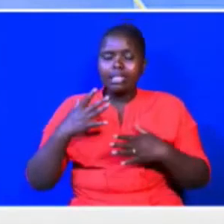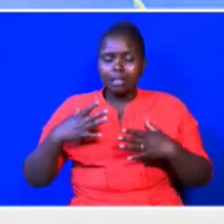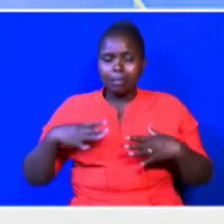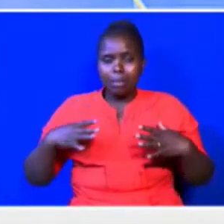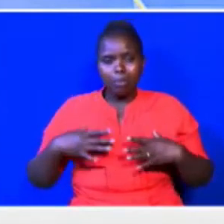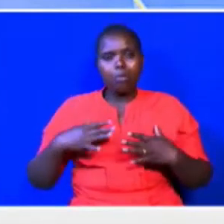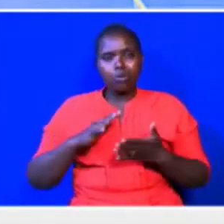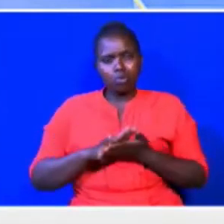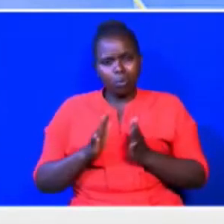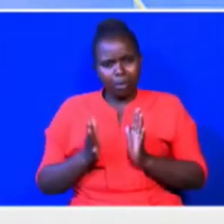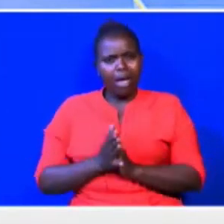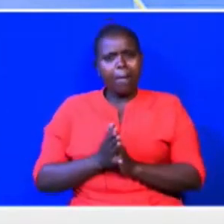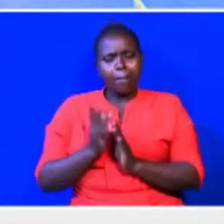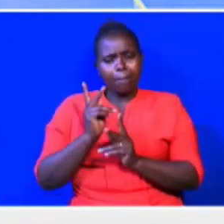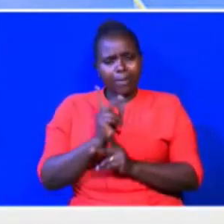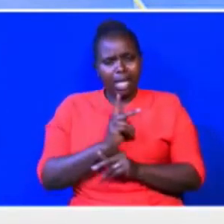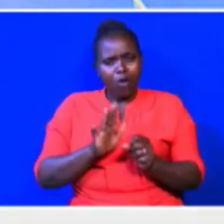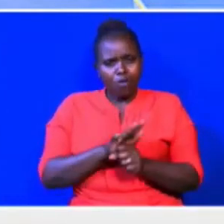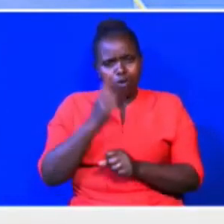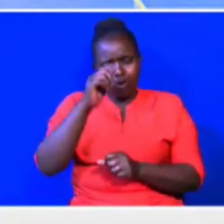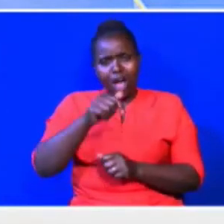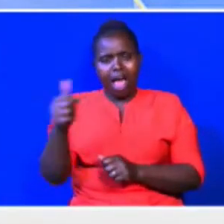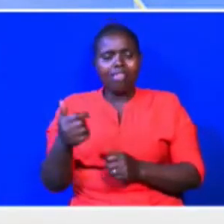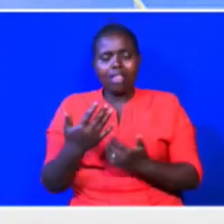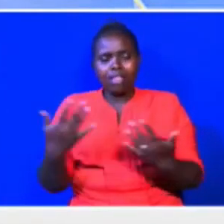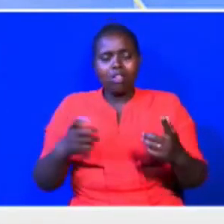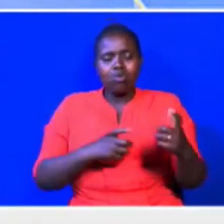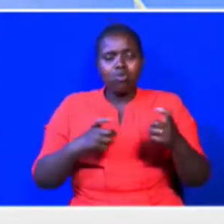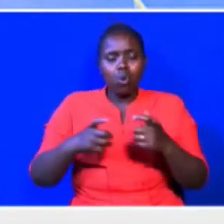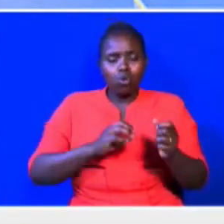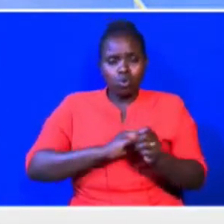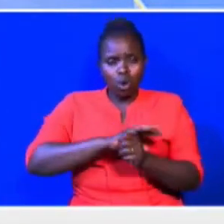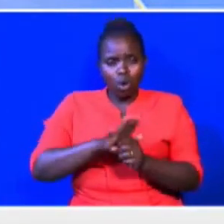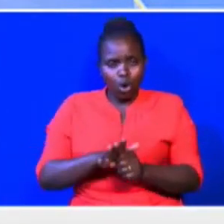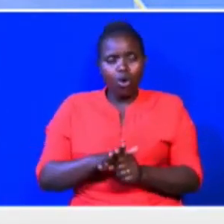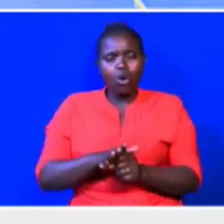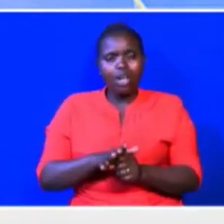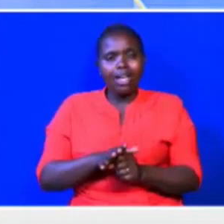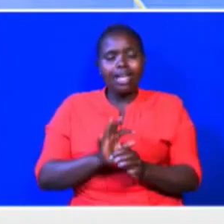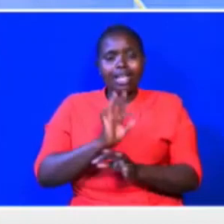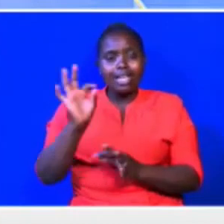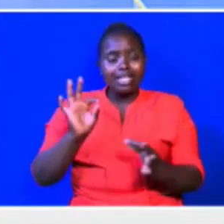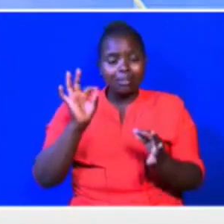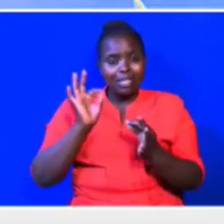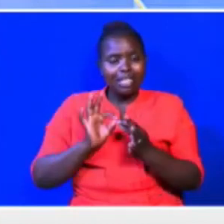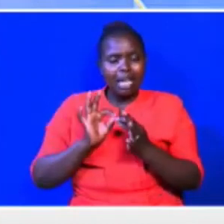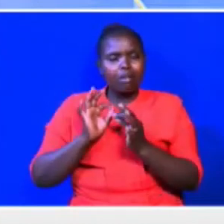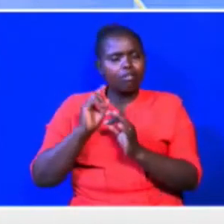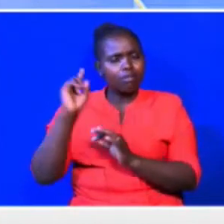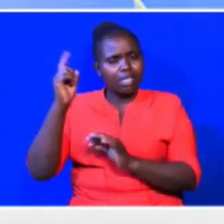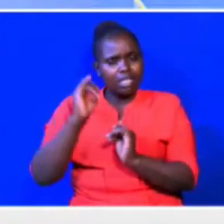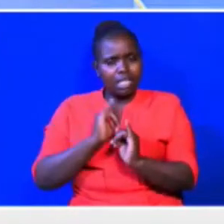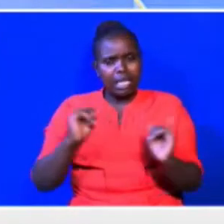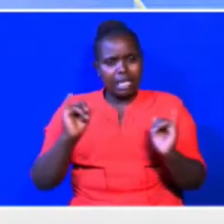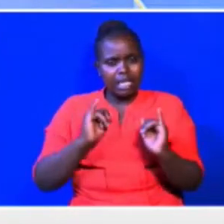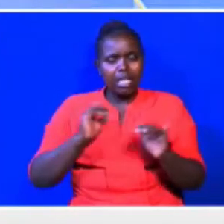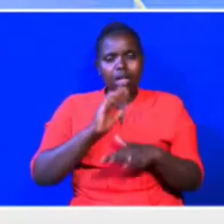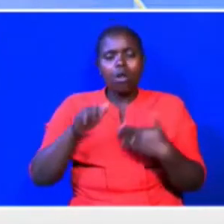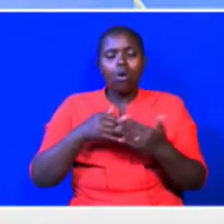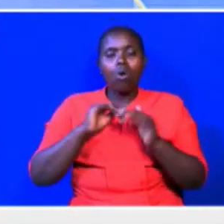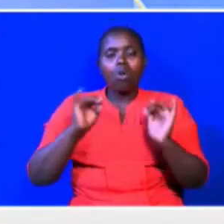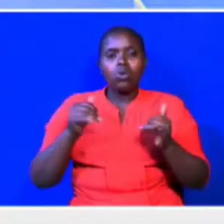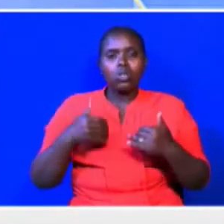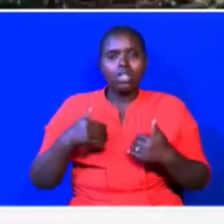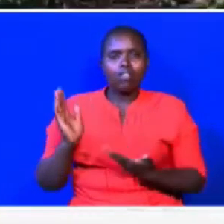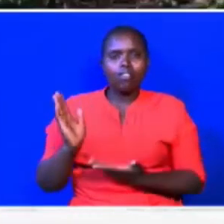kuendelea kuzingatia masharti mengine ya kudhibiti msambao wa virusi vya korona, haswa kuzingatia usafi. Aida Munzati